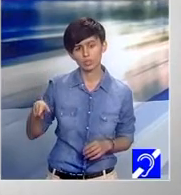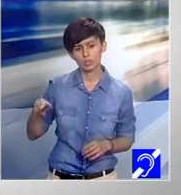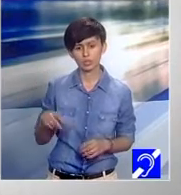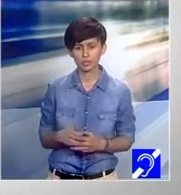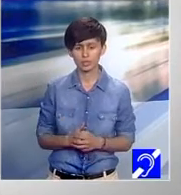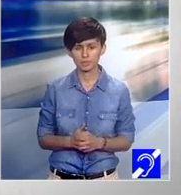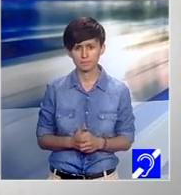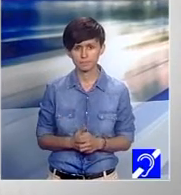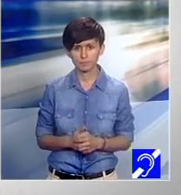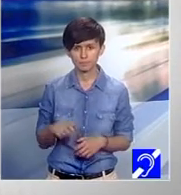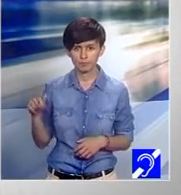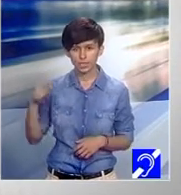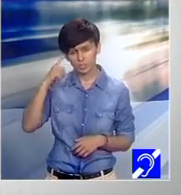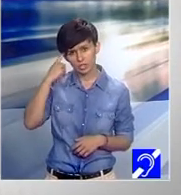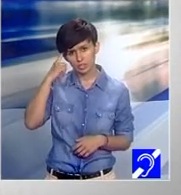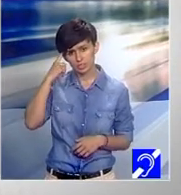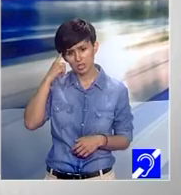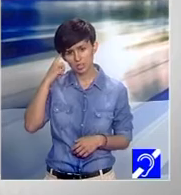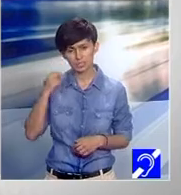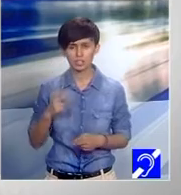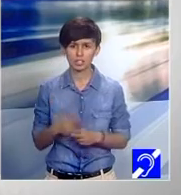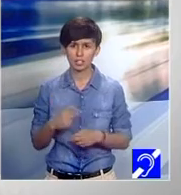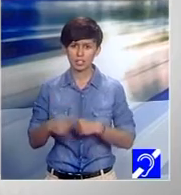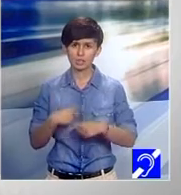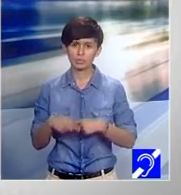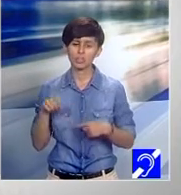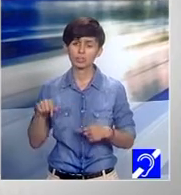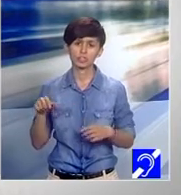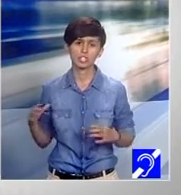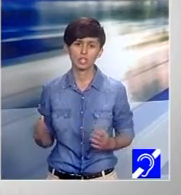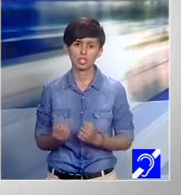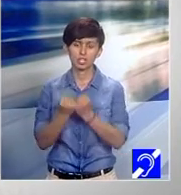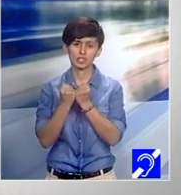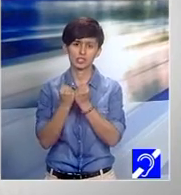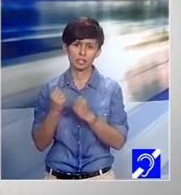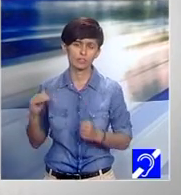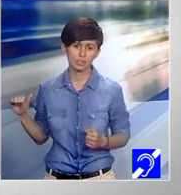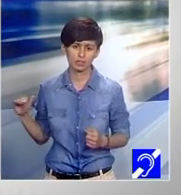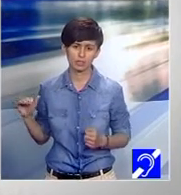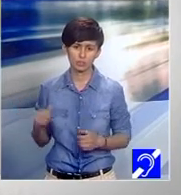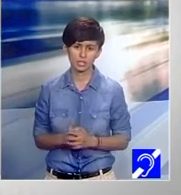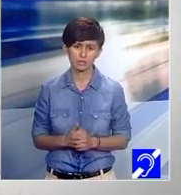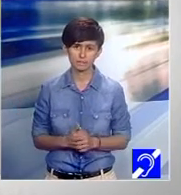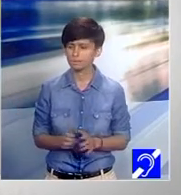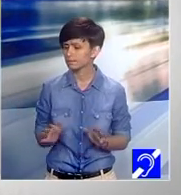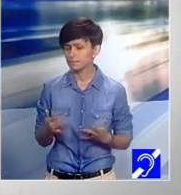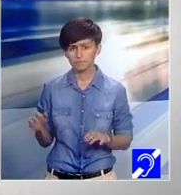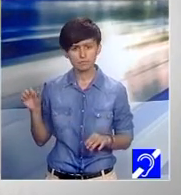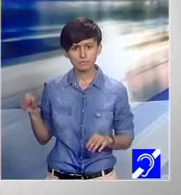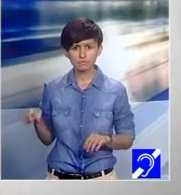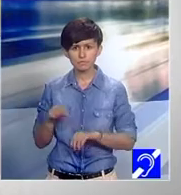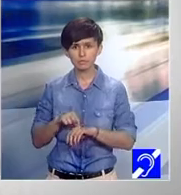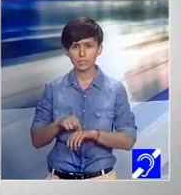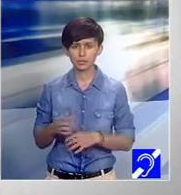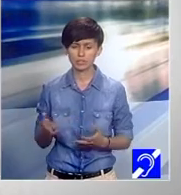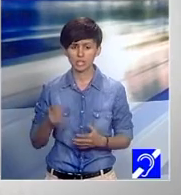s-a gândit exact la fenilcetonurie. Ea a salvat până la urmă copiii. Niciun medic la care am fost pe tot